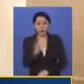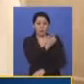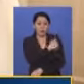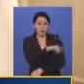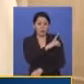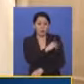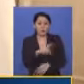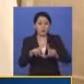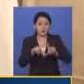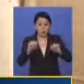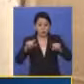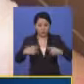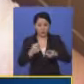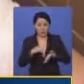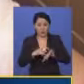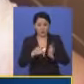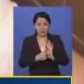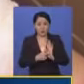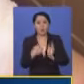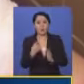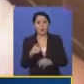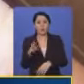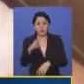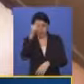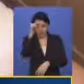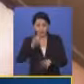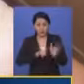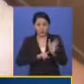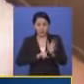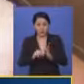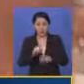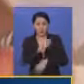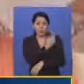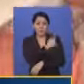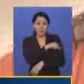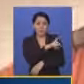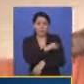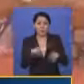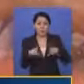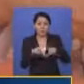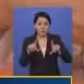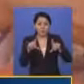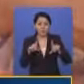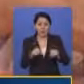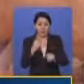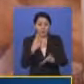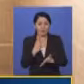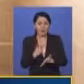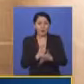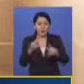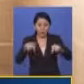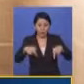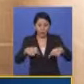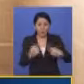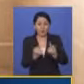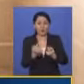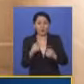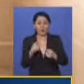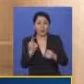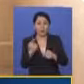ауруханасында оңалту палатасы осы жылдың бірінші қаңтарынан бастап жұмыс істейді. Олар медициналық ұйымның бірнеше бөлімшесінде бар, және оңалтуға арналған бір